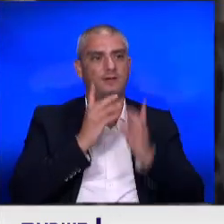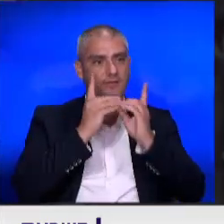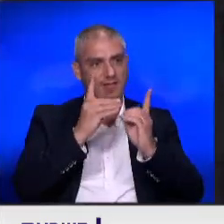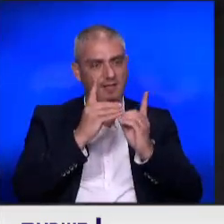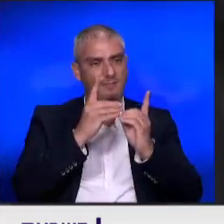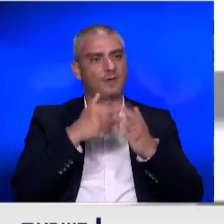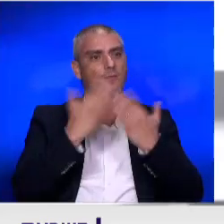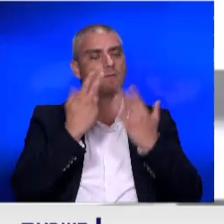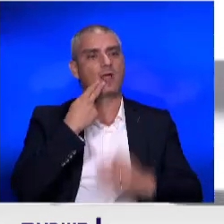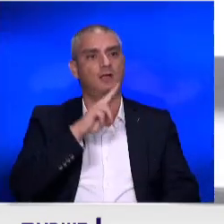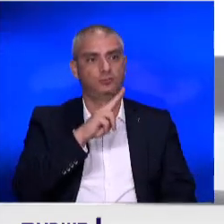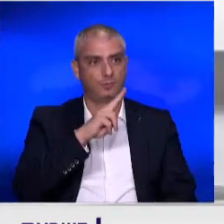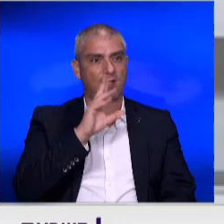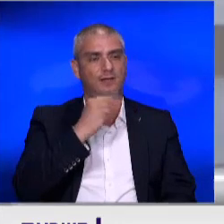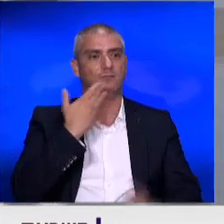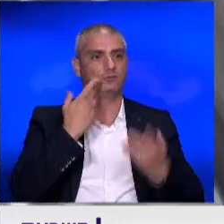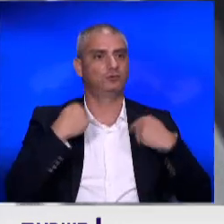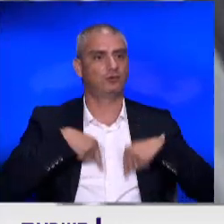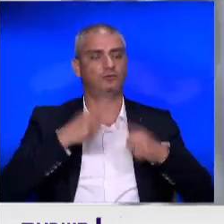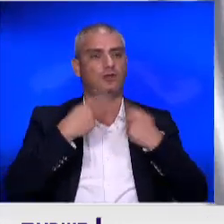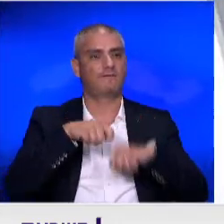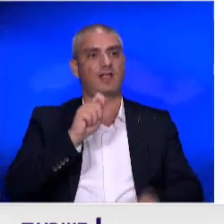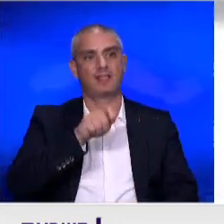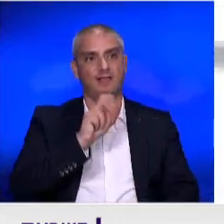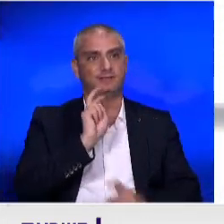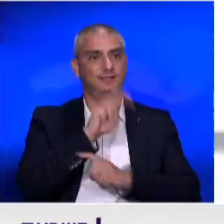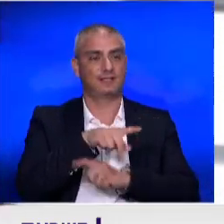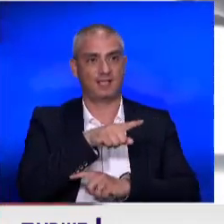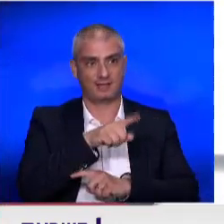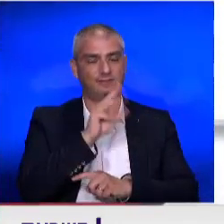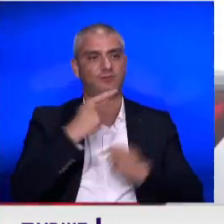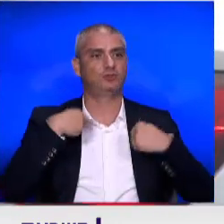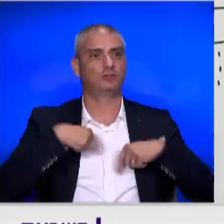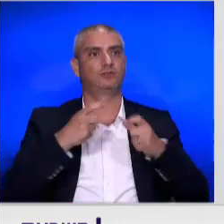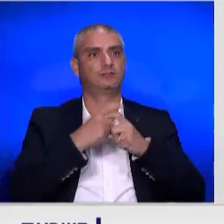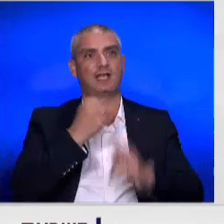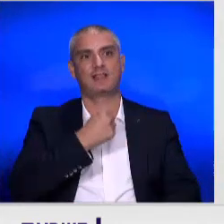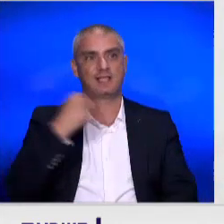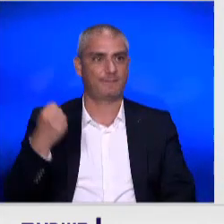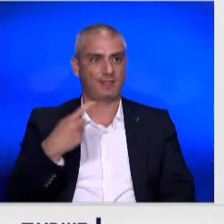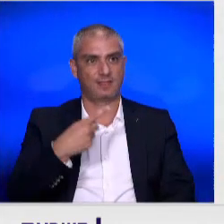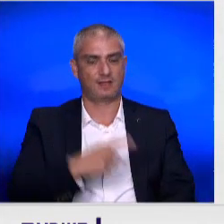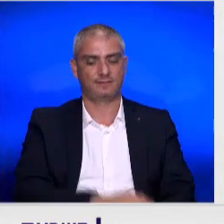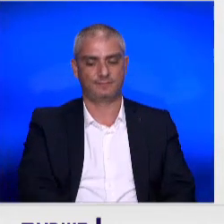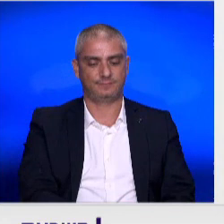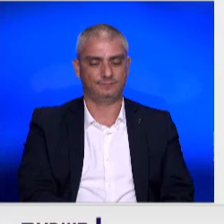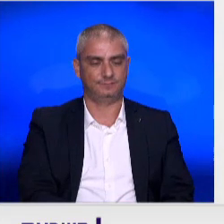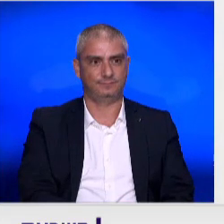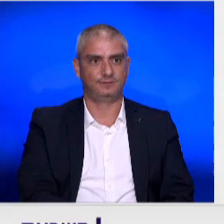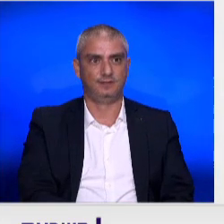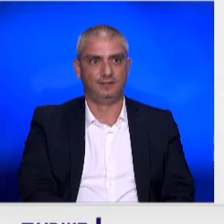בבוקר ההשבעה, עם יושב ראש ועדת הכנסת הנכנס, וגם יושב ראש סיעת ימינה.